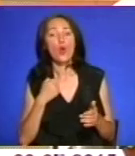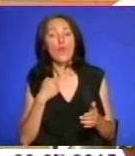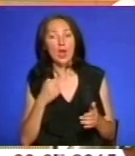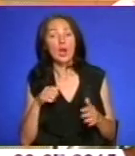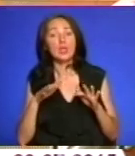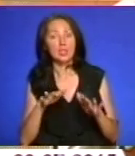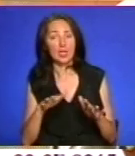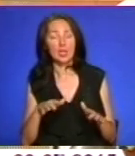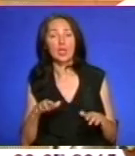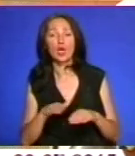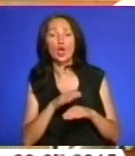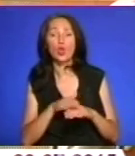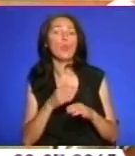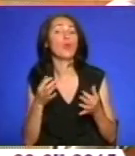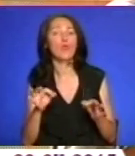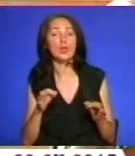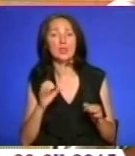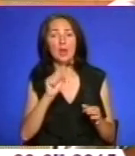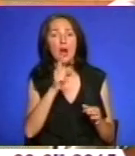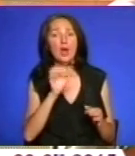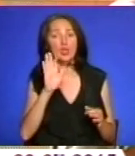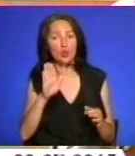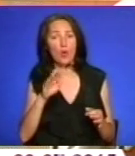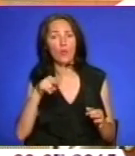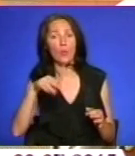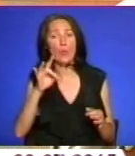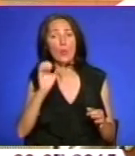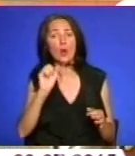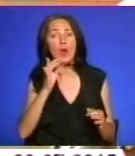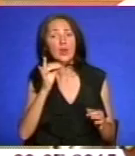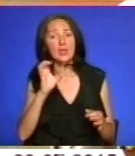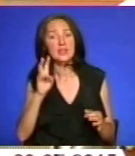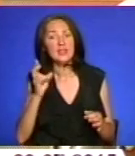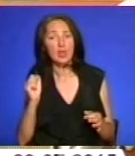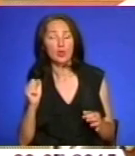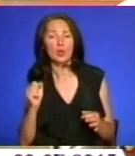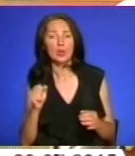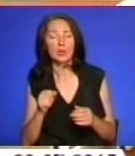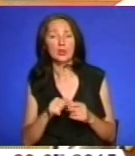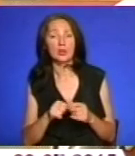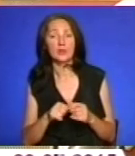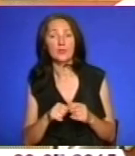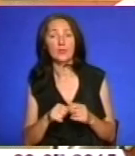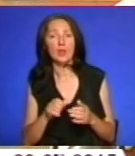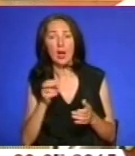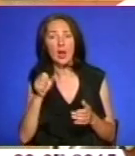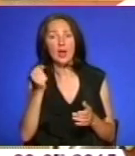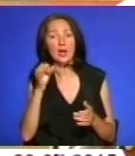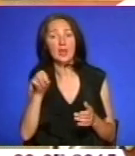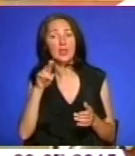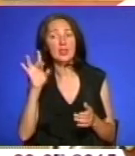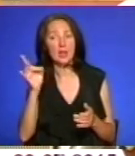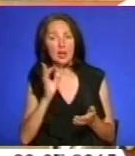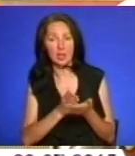Азов, Правий сектор. Є рішення позитивні, але комісії, які видають і надають